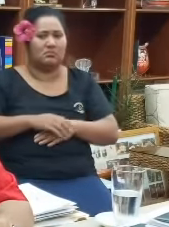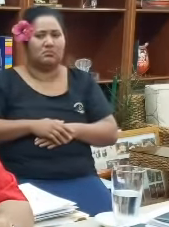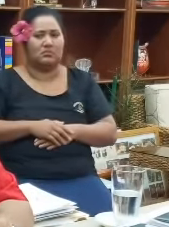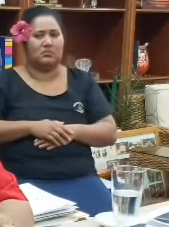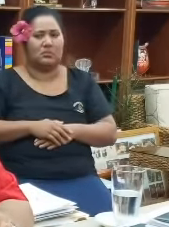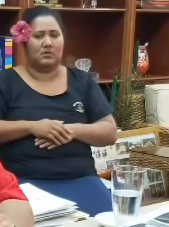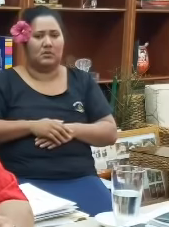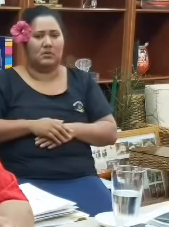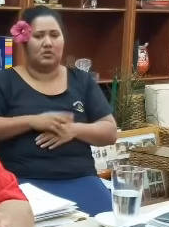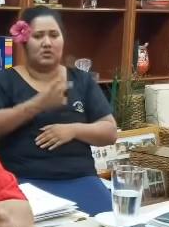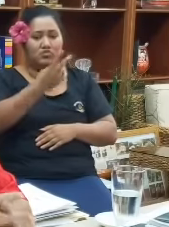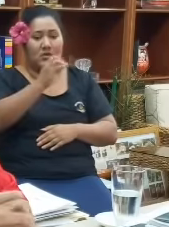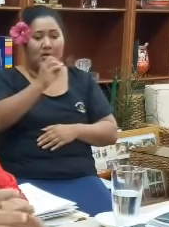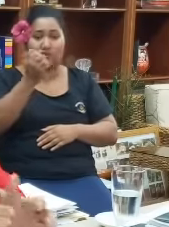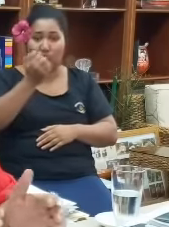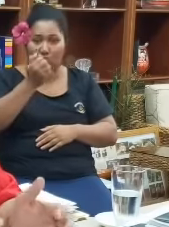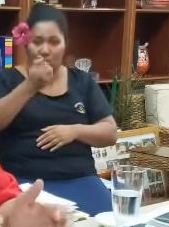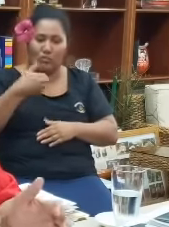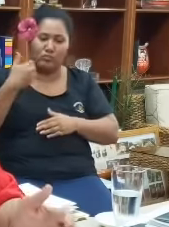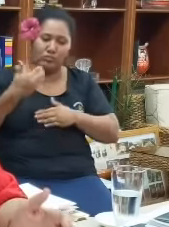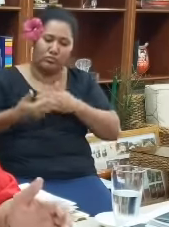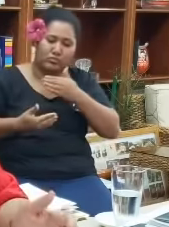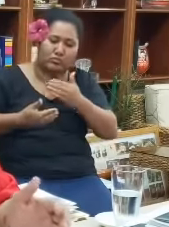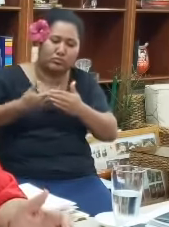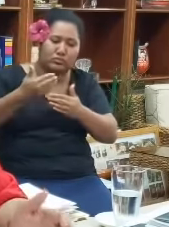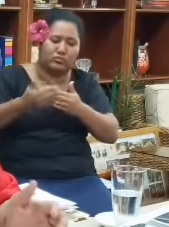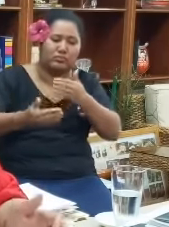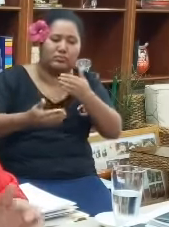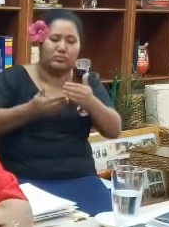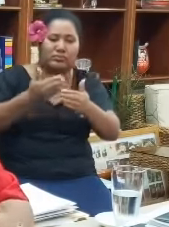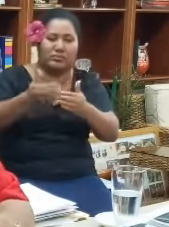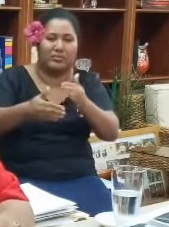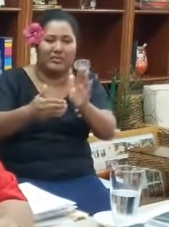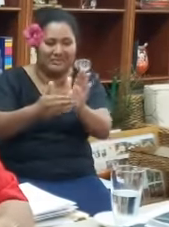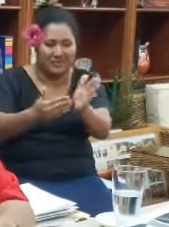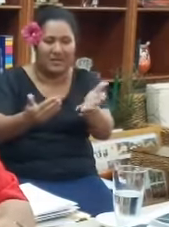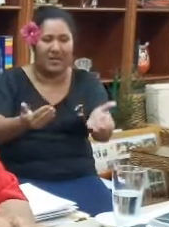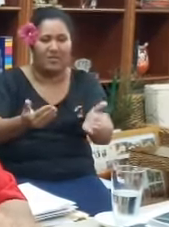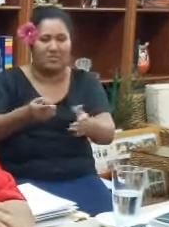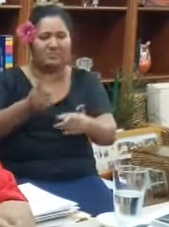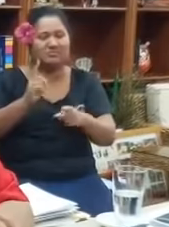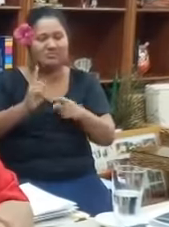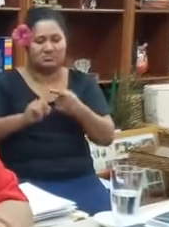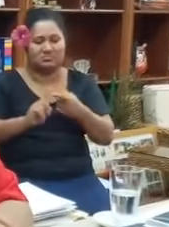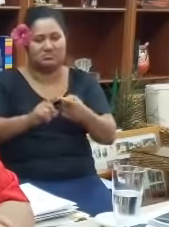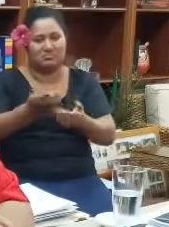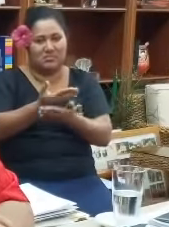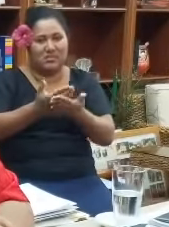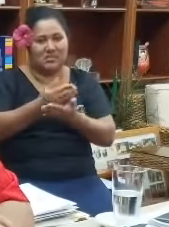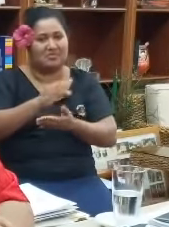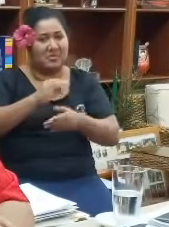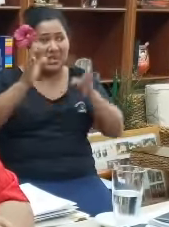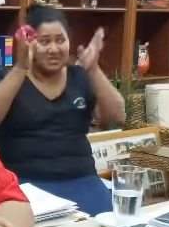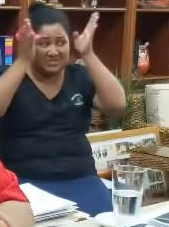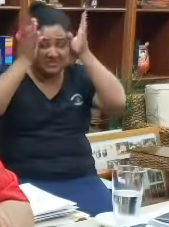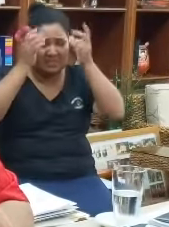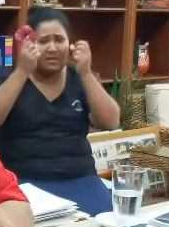Et les lois fait souvent nos façons sur le maïa, c'est un mal terminé. La même, la malle à l'malo.